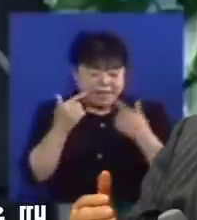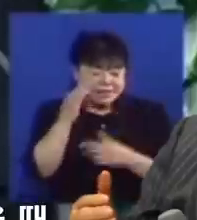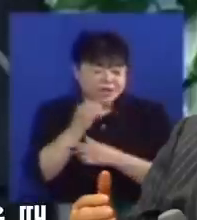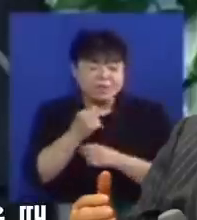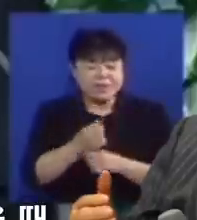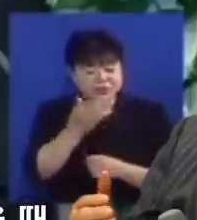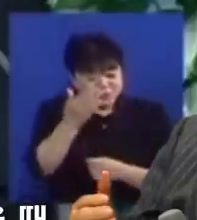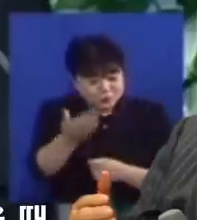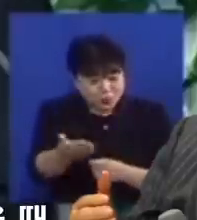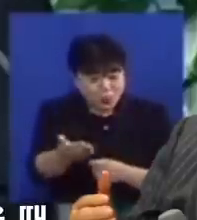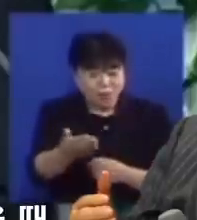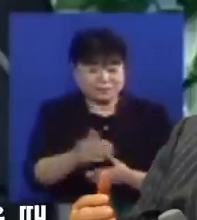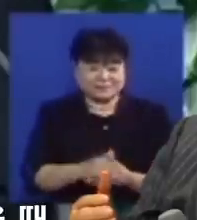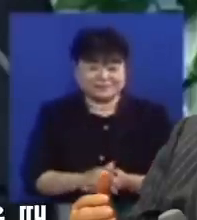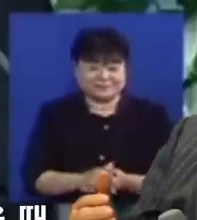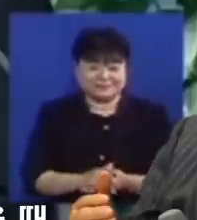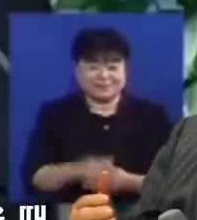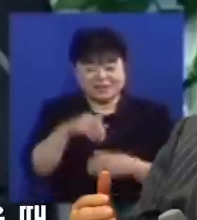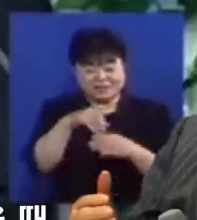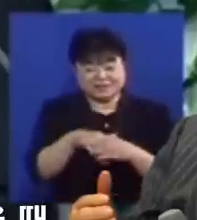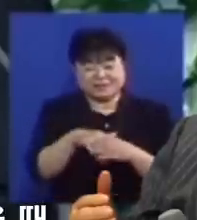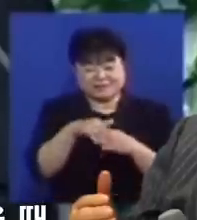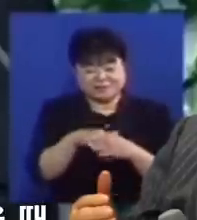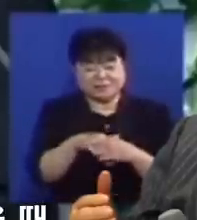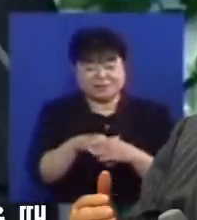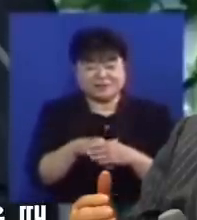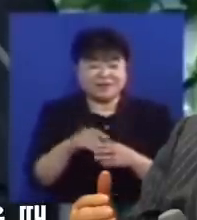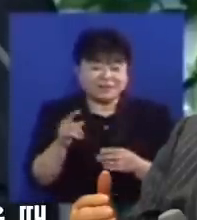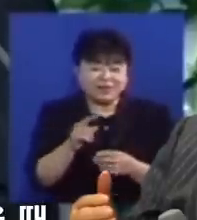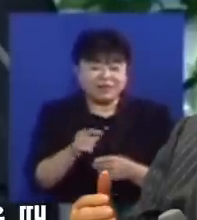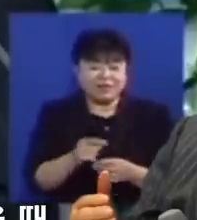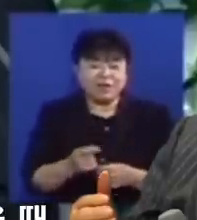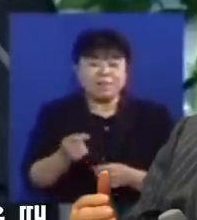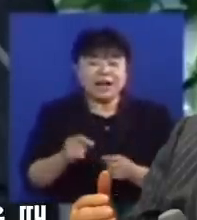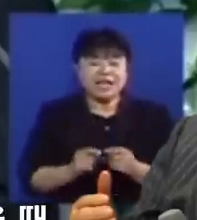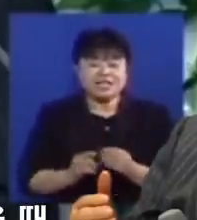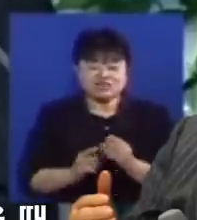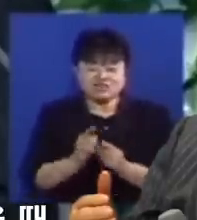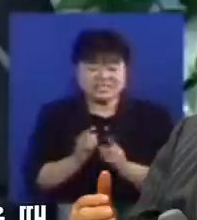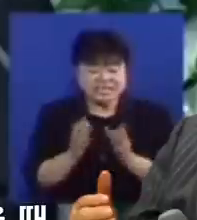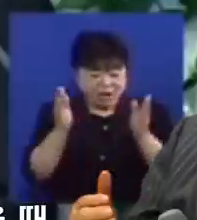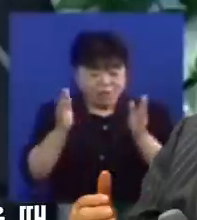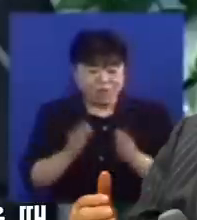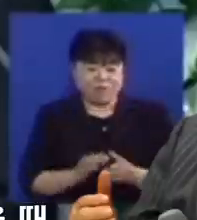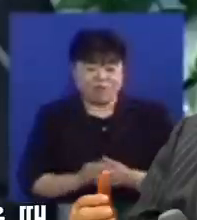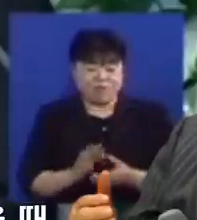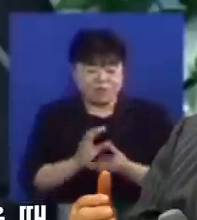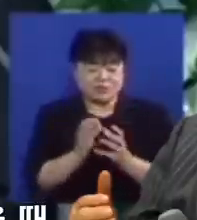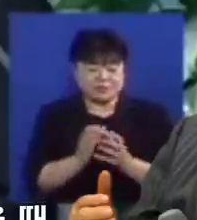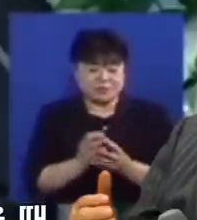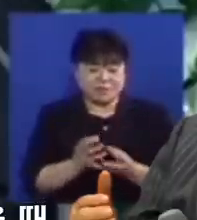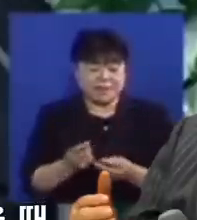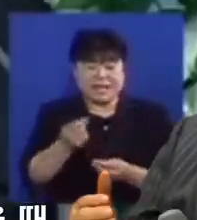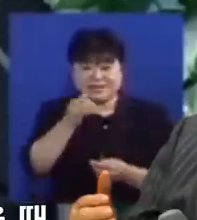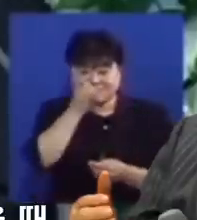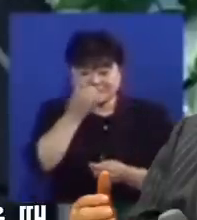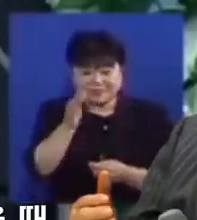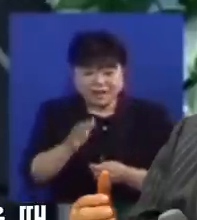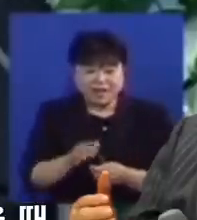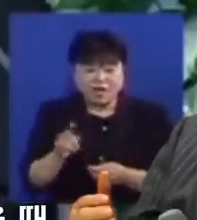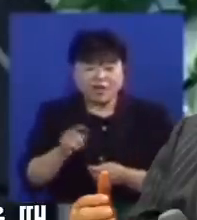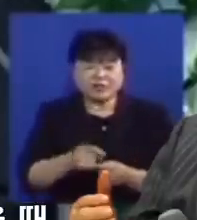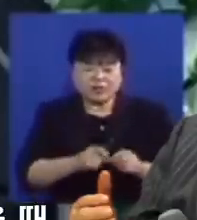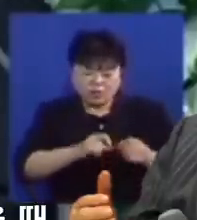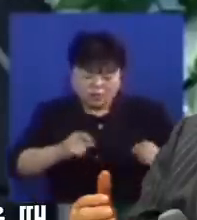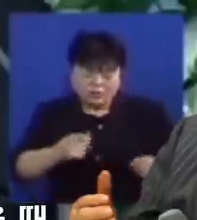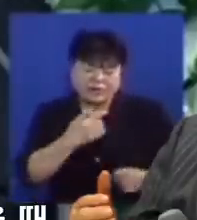것입니다. 어떠한 열매는 심어놓으면 당장 줄기가 나고 잎이 나고 꽃이 피고 열매 짓는 다른 것은 오래 기다릴